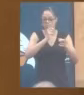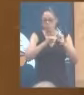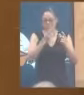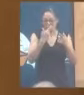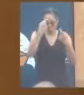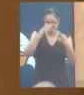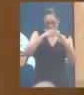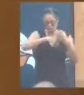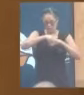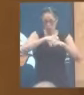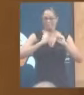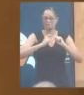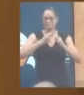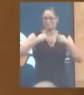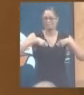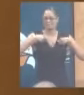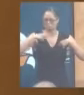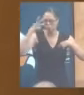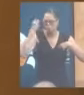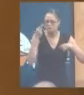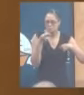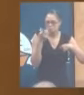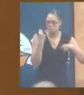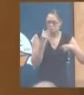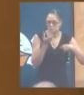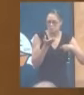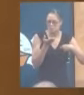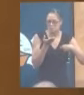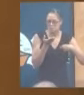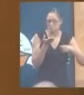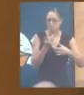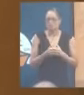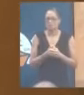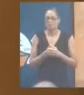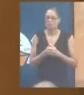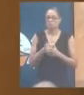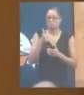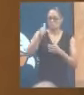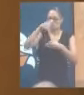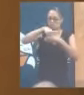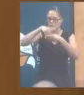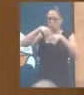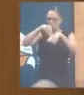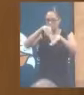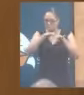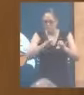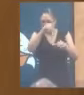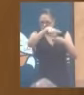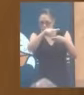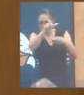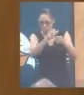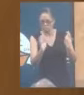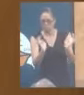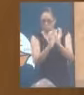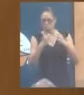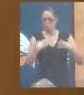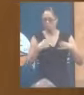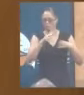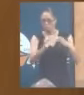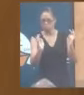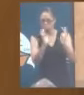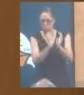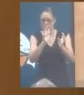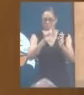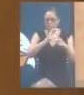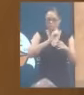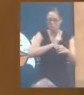dépenses. Vous savez ce que ça veut dire, ordonnateur. Et vous avez un conseil d'administration avec des membres de ce conseil qui sont privés,